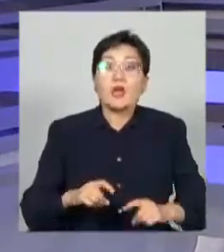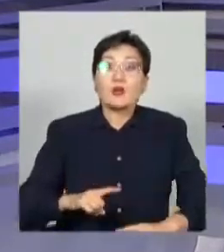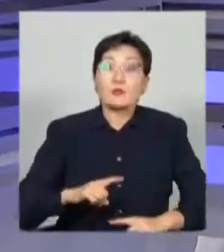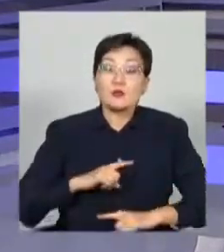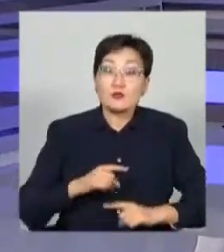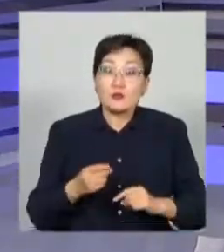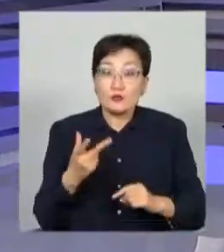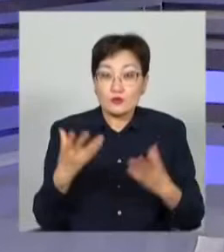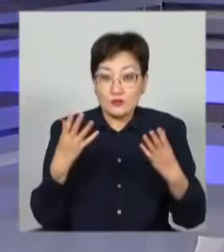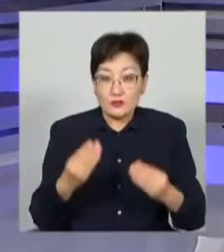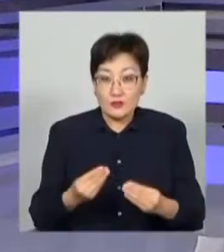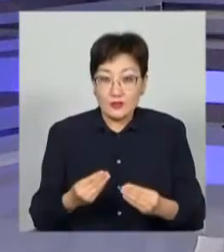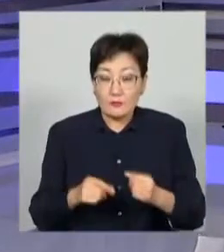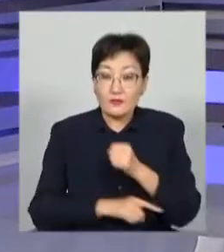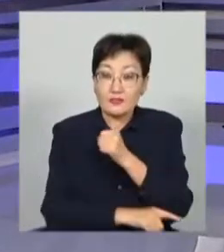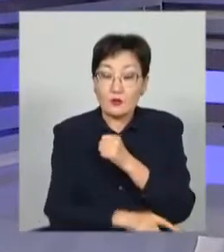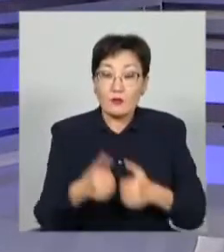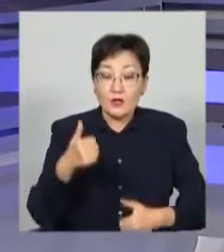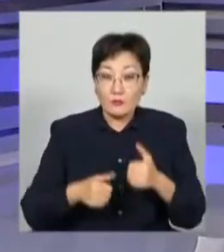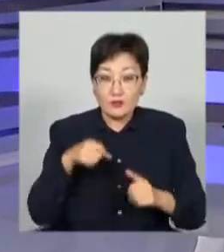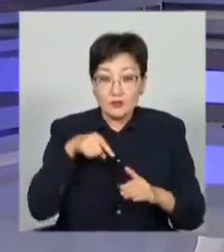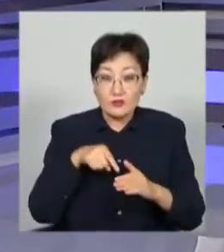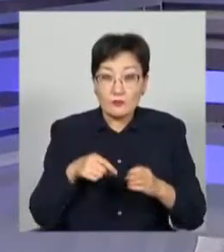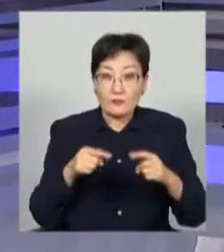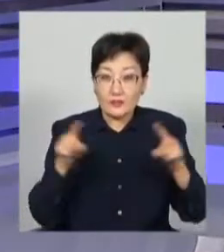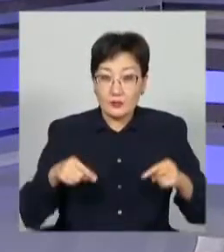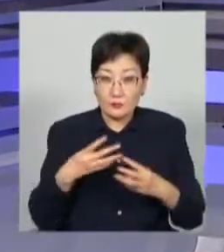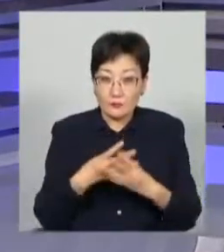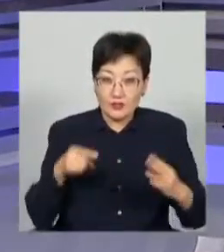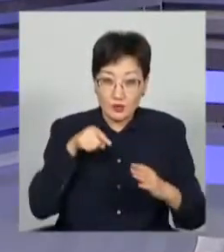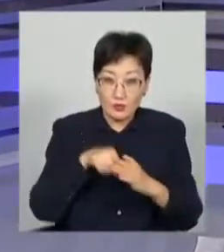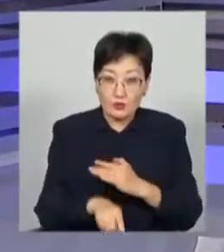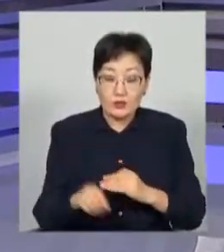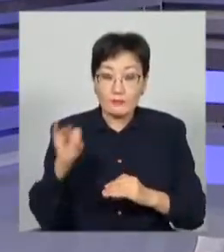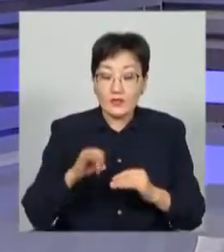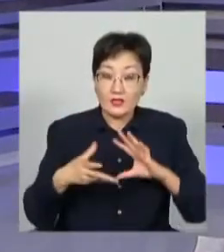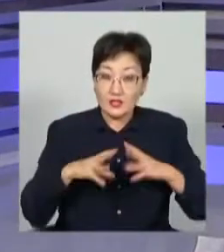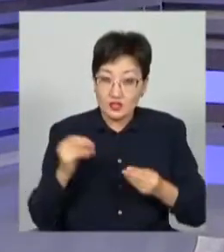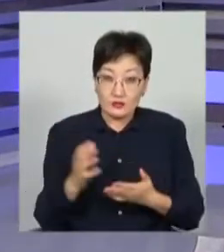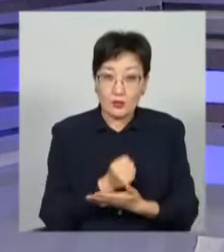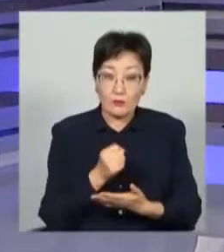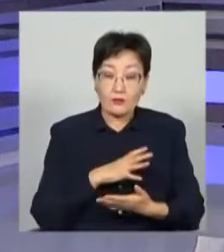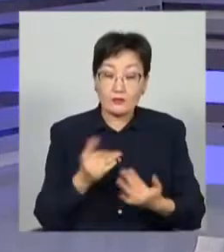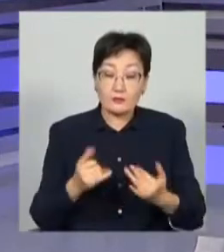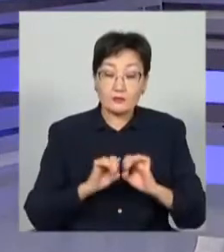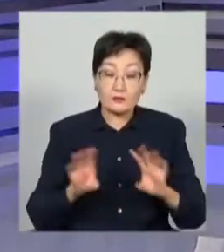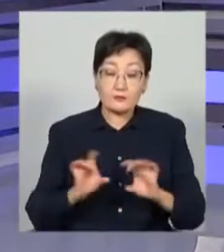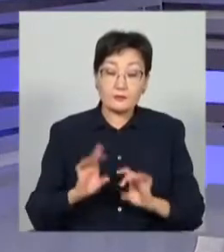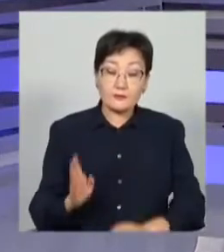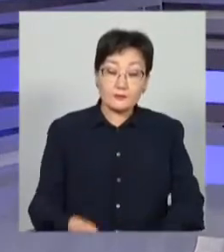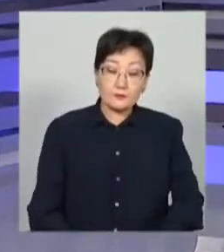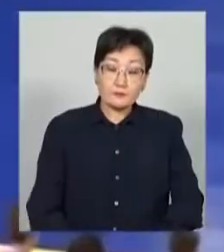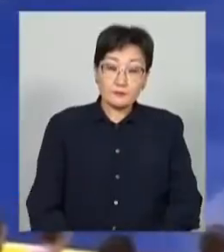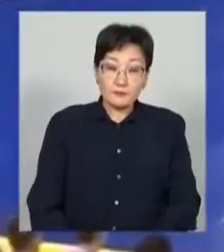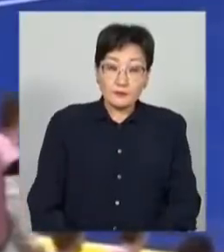қатарынан өткен 3-1 кәрі құрлық бәсекесінде гол соғып, тарихи нәтижеге қол жеткізді. Әріптесім Берей Қанапиянов жалғастырады.